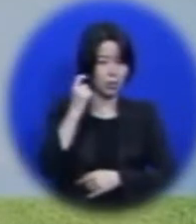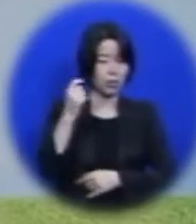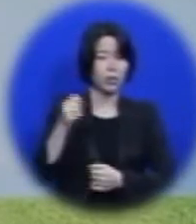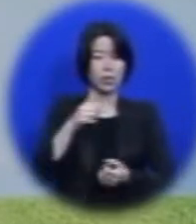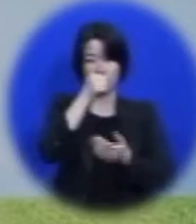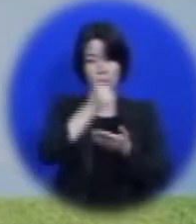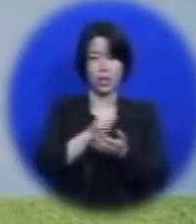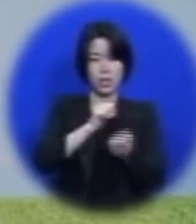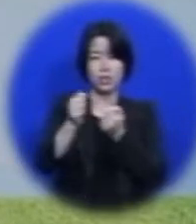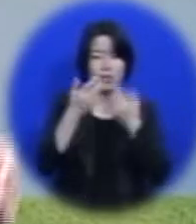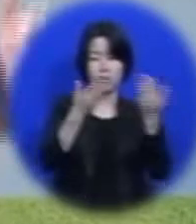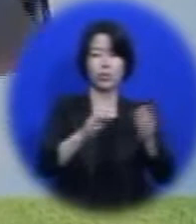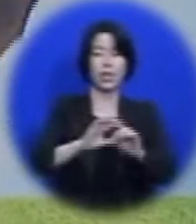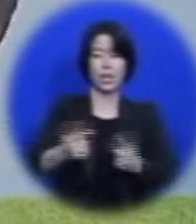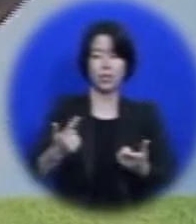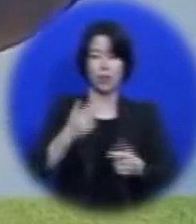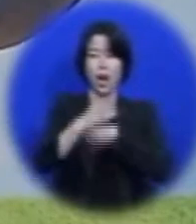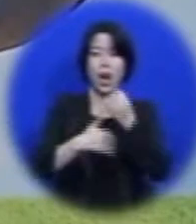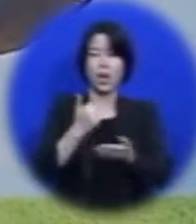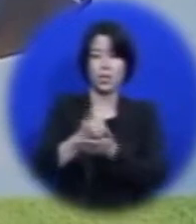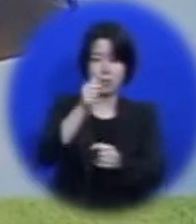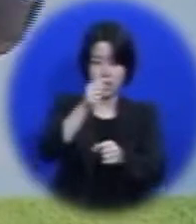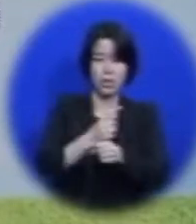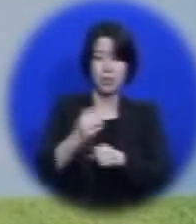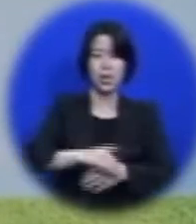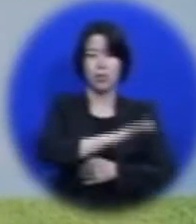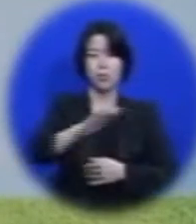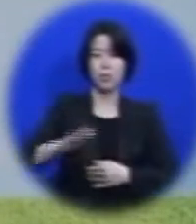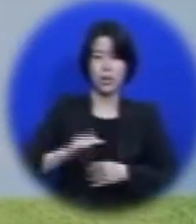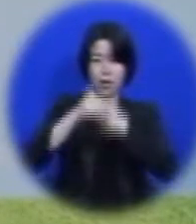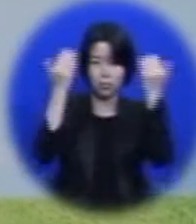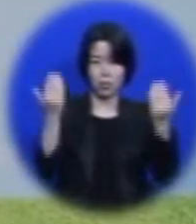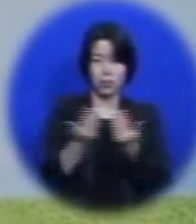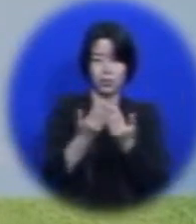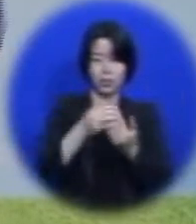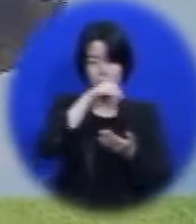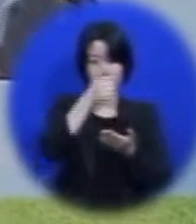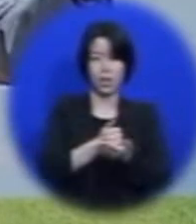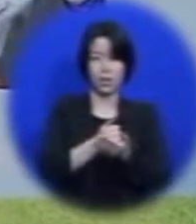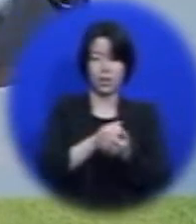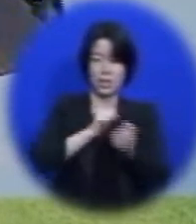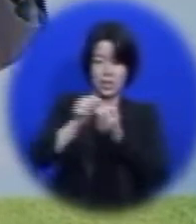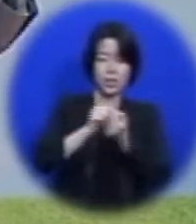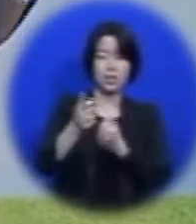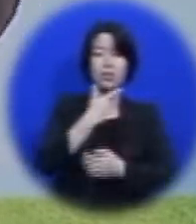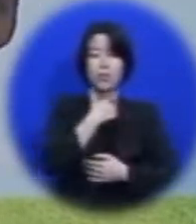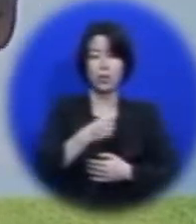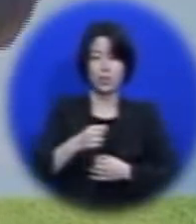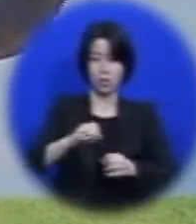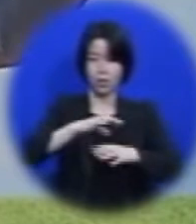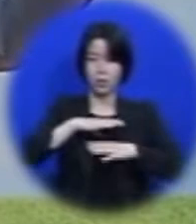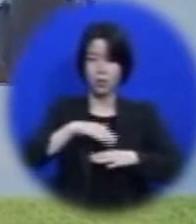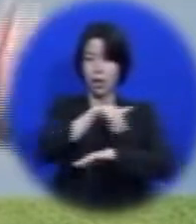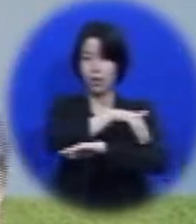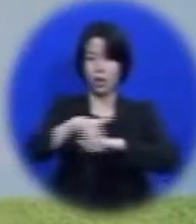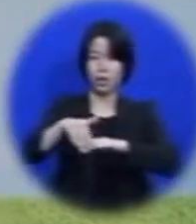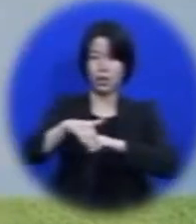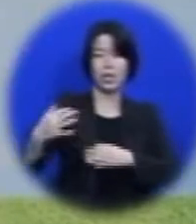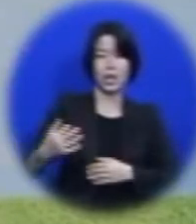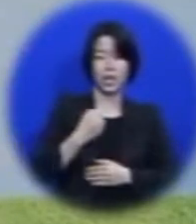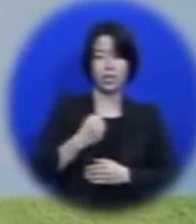게 아닙니다. 하나님이 이미 우리의 모든 죄를 씻으시기를 원하시는 놀라운 계획을